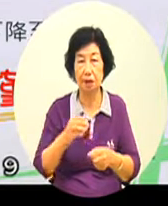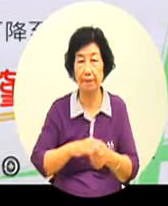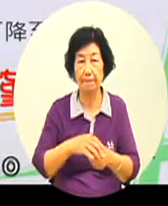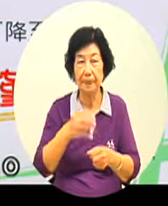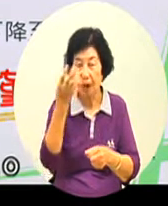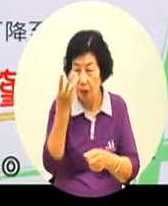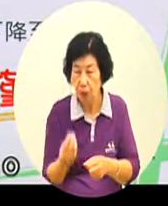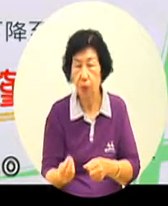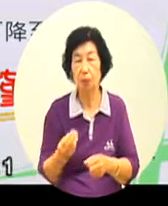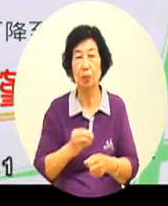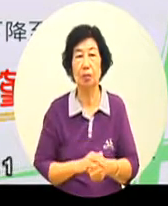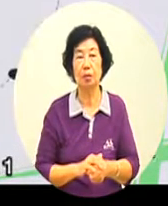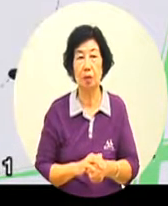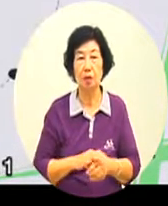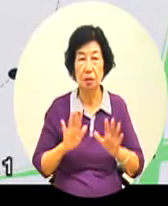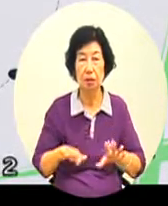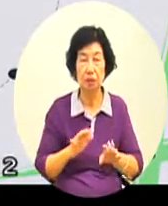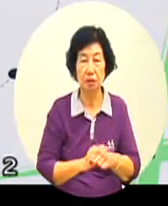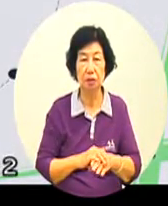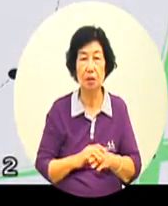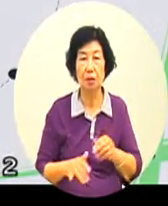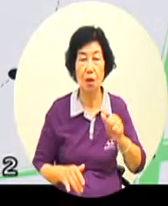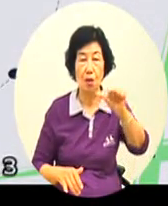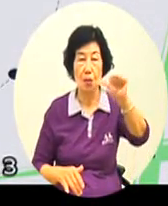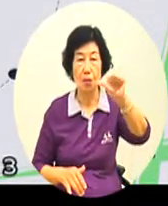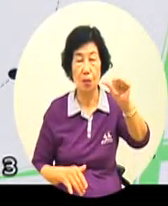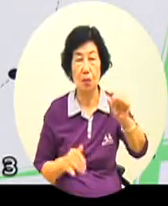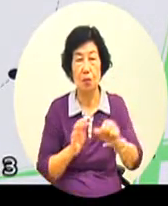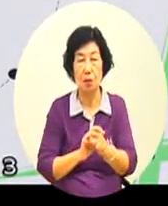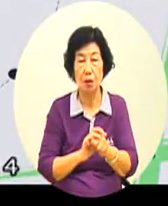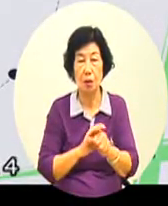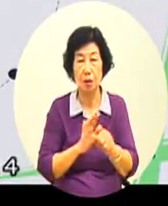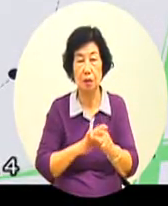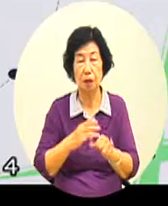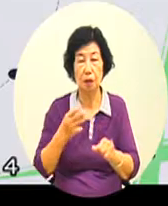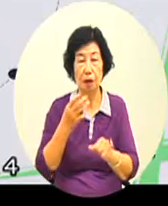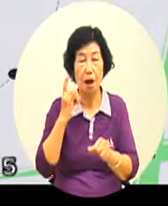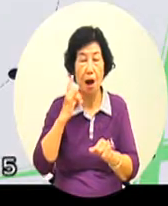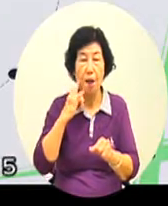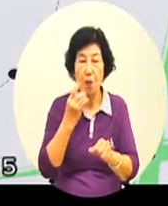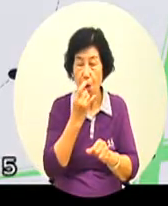们以五个面向来做这个母语的复苏跟挽救。